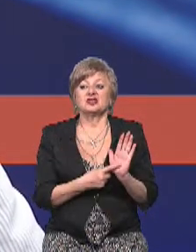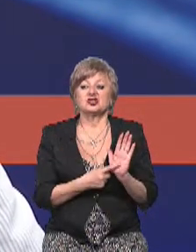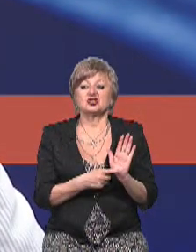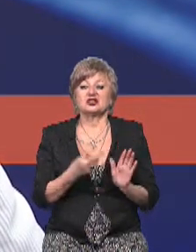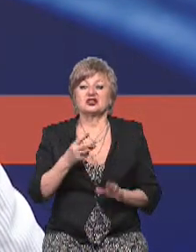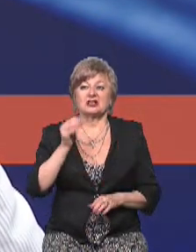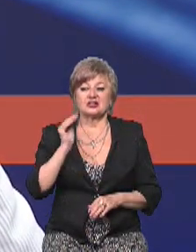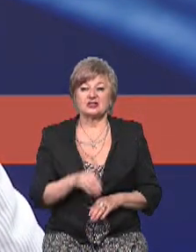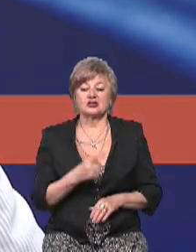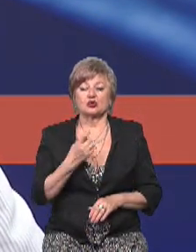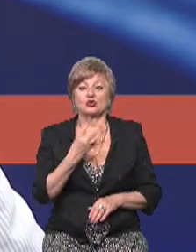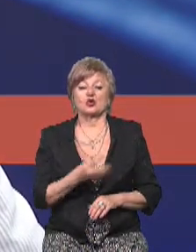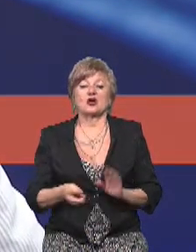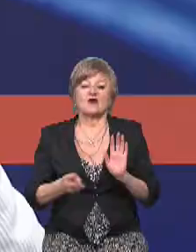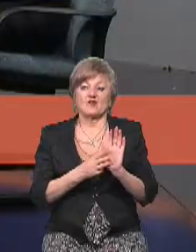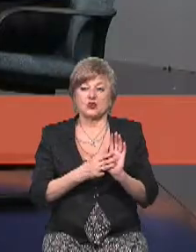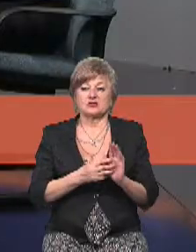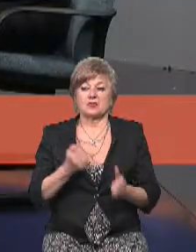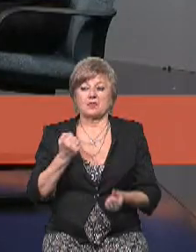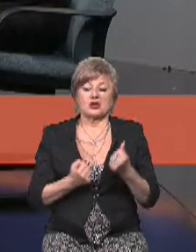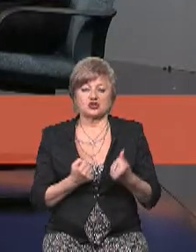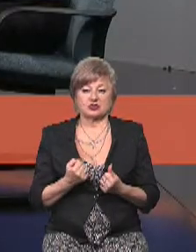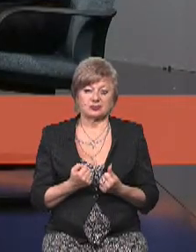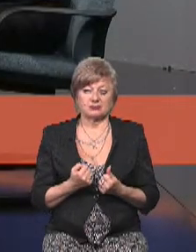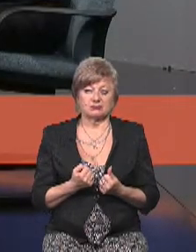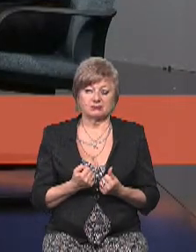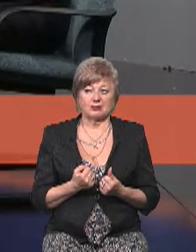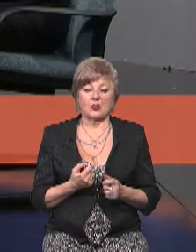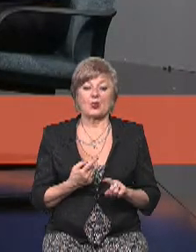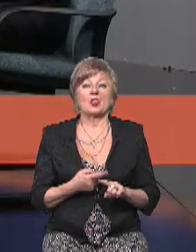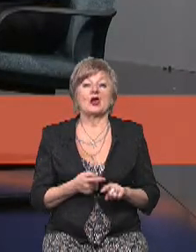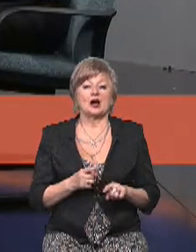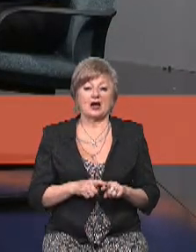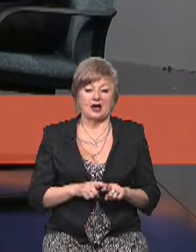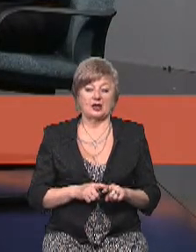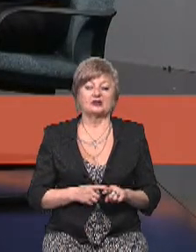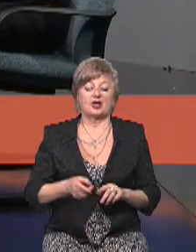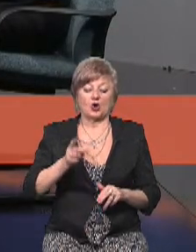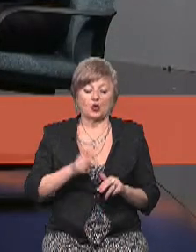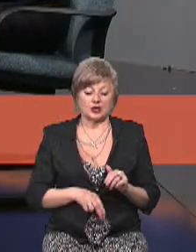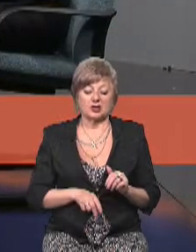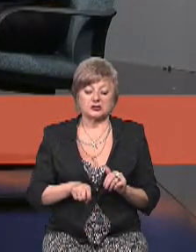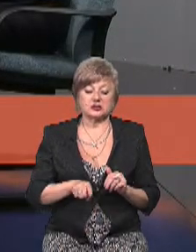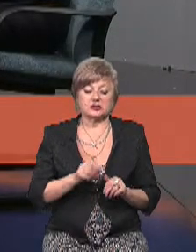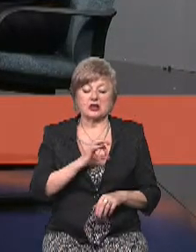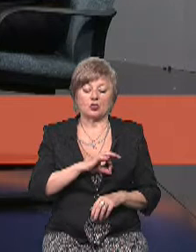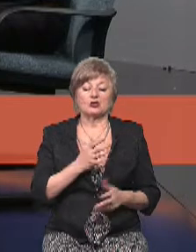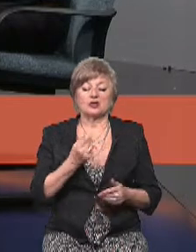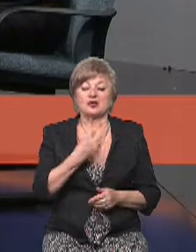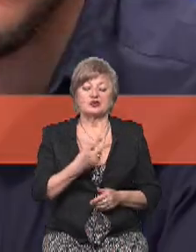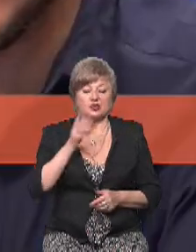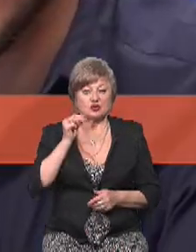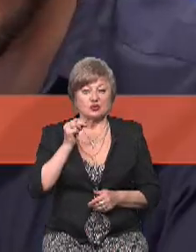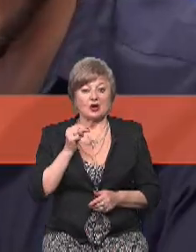263 648 автомобілів. Це на кінець пільгового періоду, тобто на 22 лютого? 22 лютого, так,